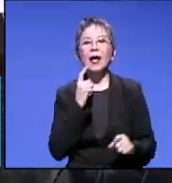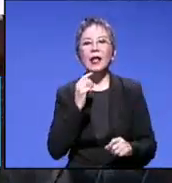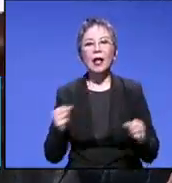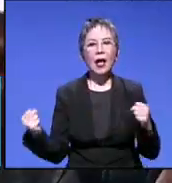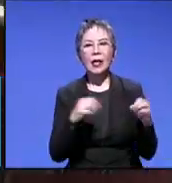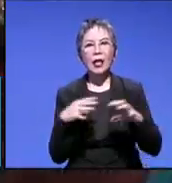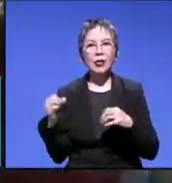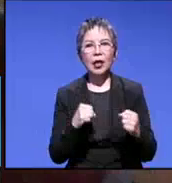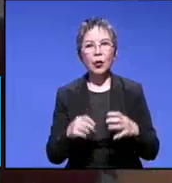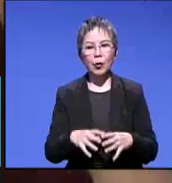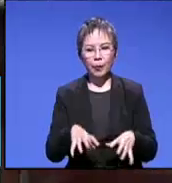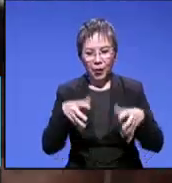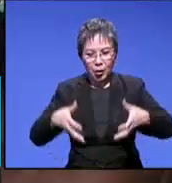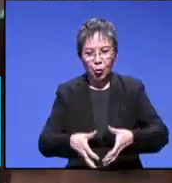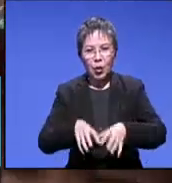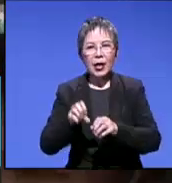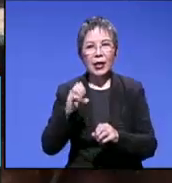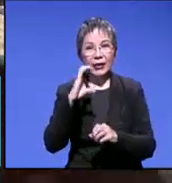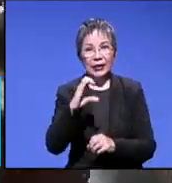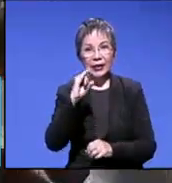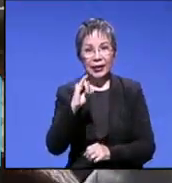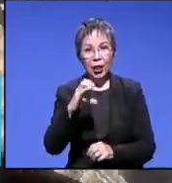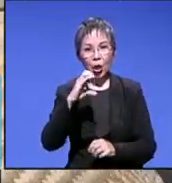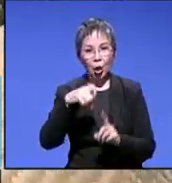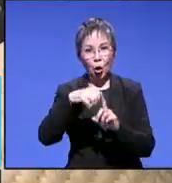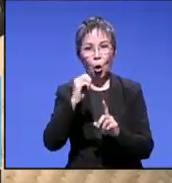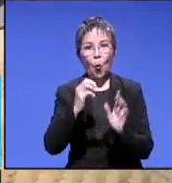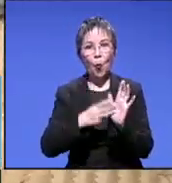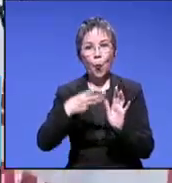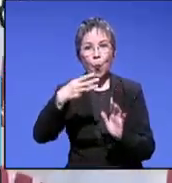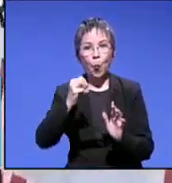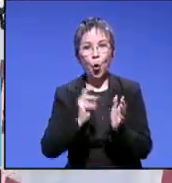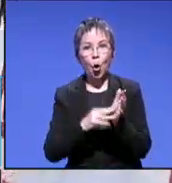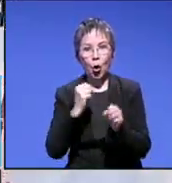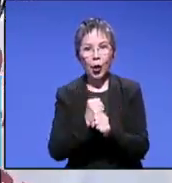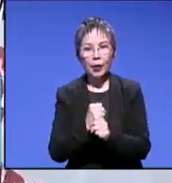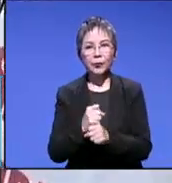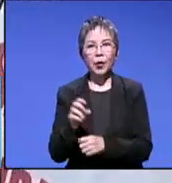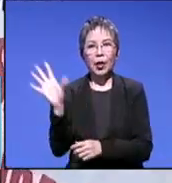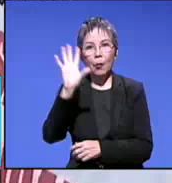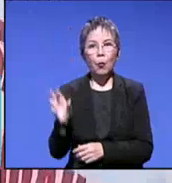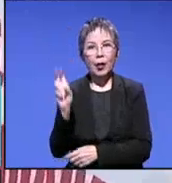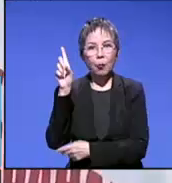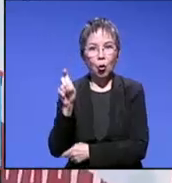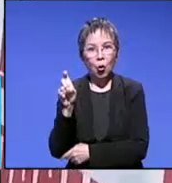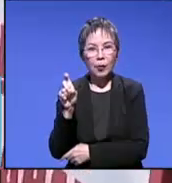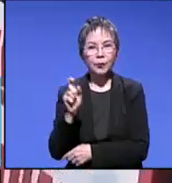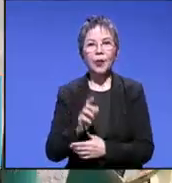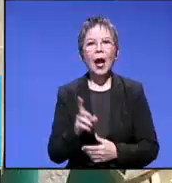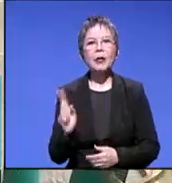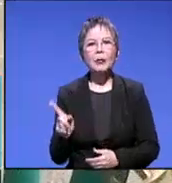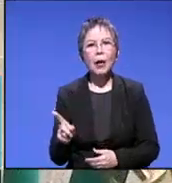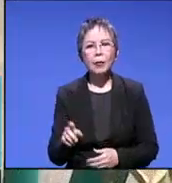pemindahan lahan makam Cigombong. Warga juga meminta Pemda Kabupaten Bogor segera menengahi sengketa ini,